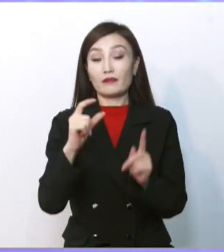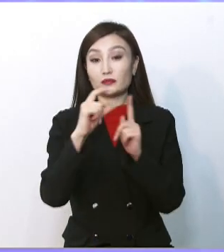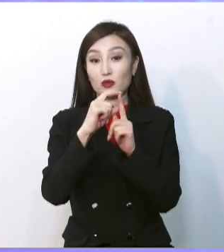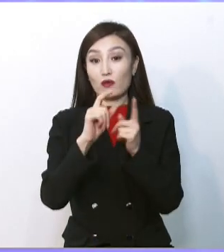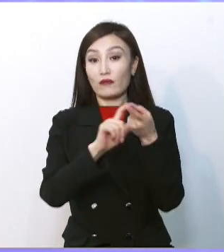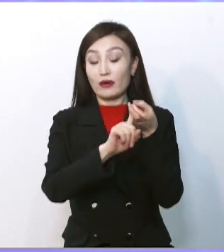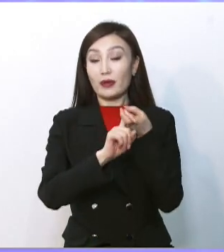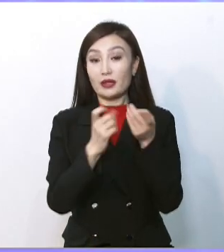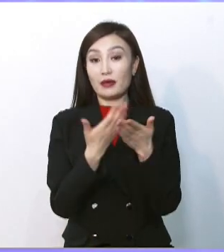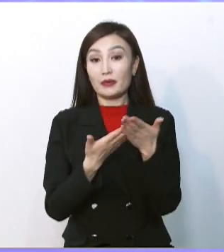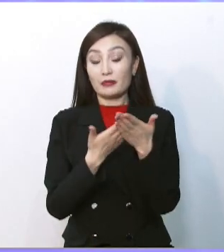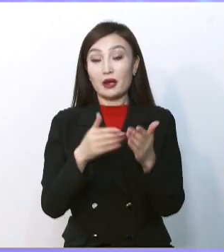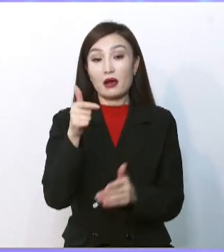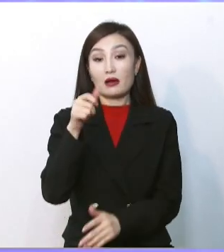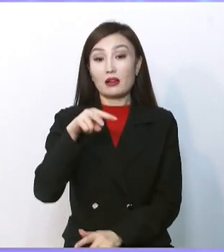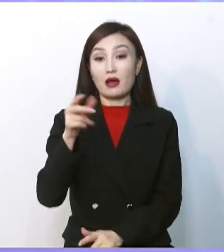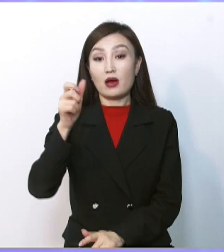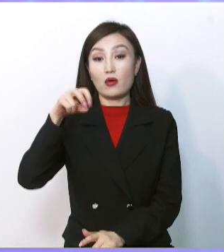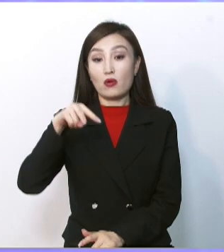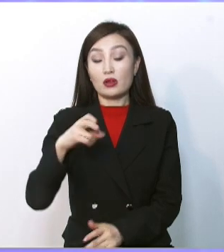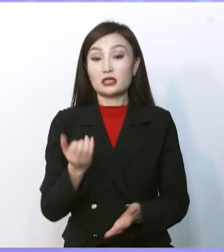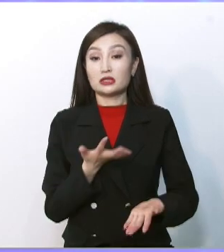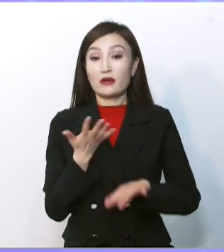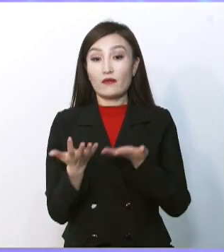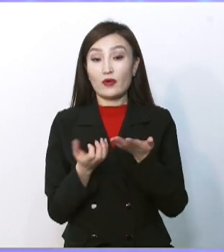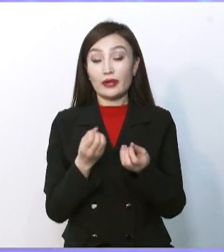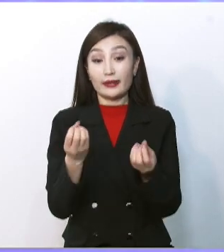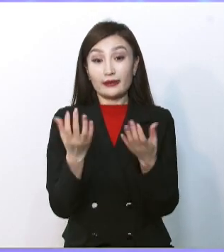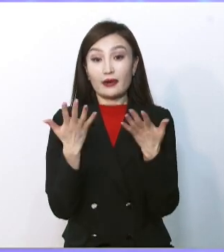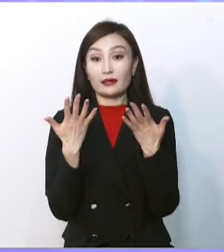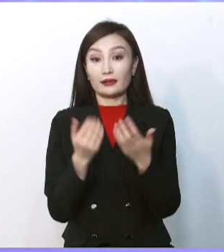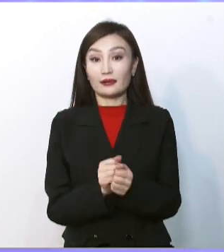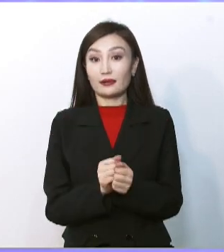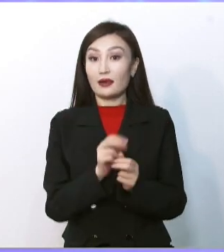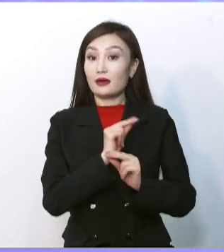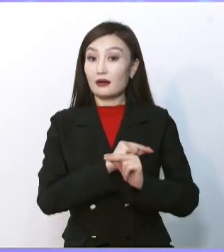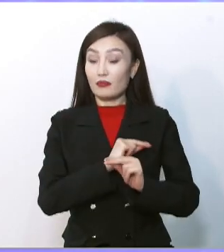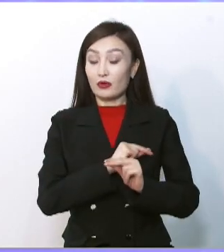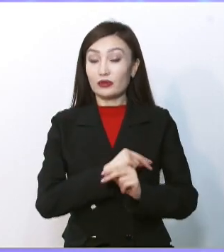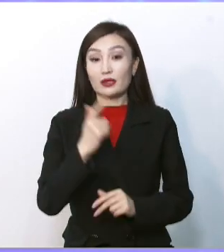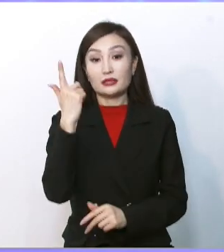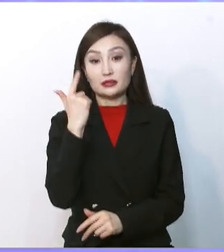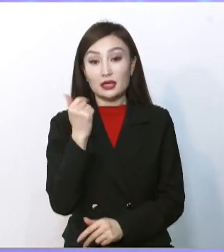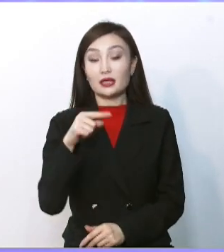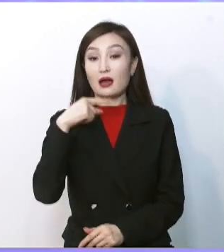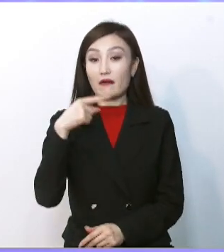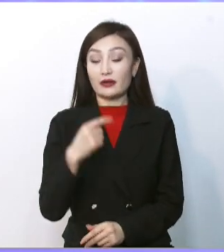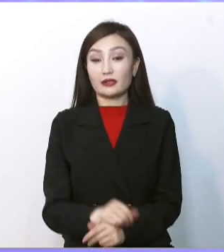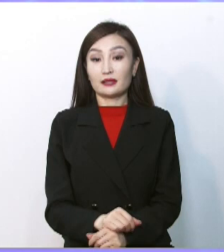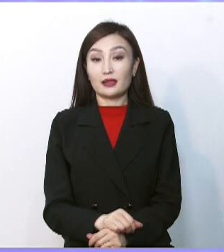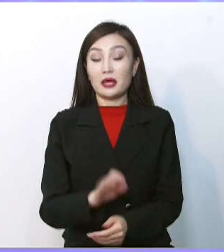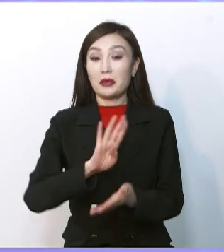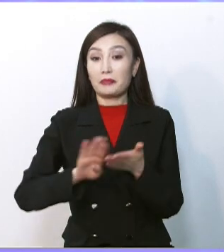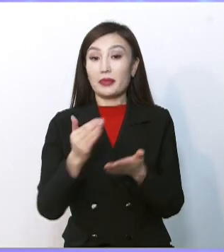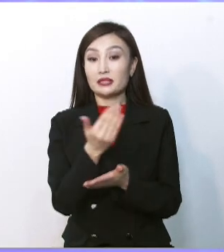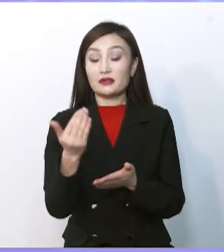Например, глагол «живой», «яркий», работает, знает, говорит. Без